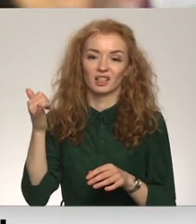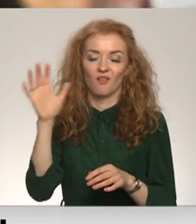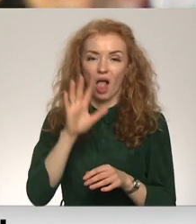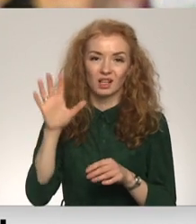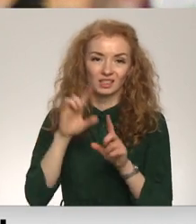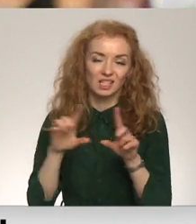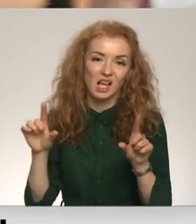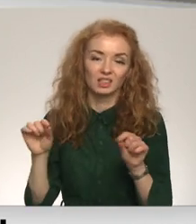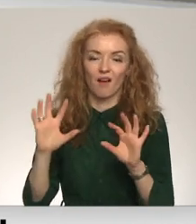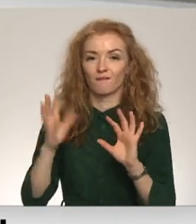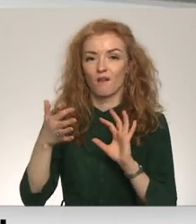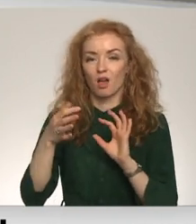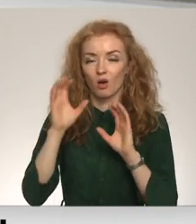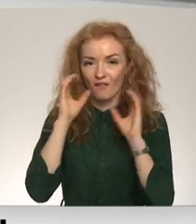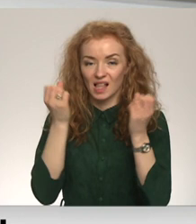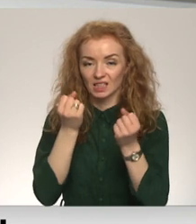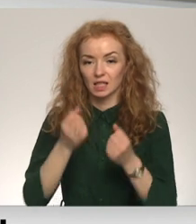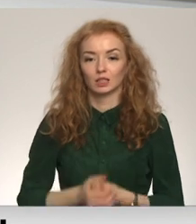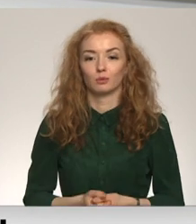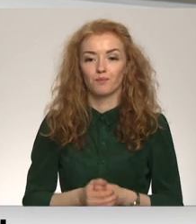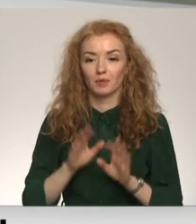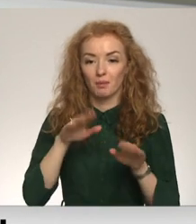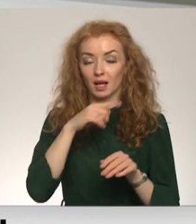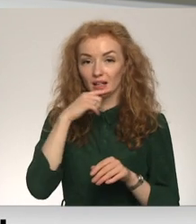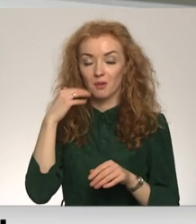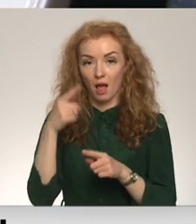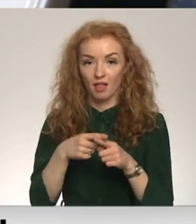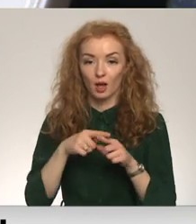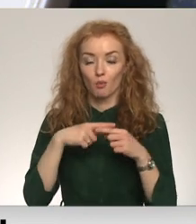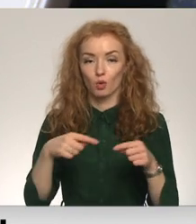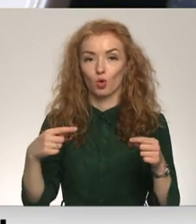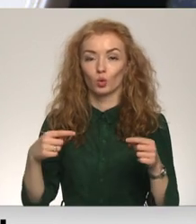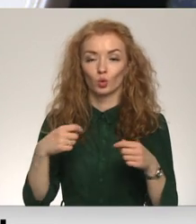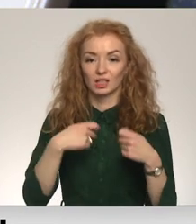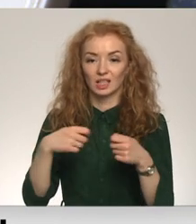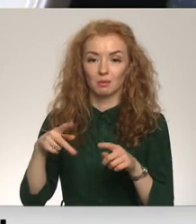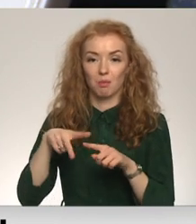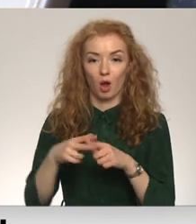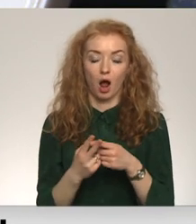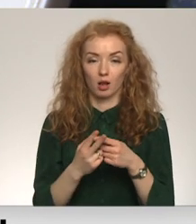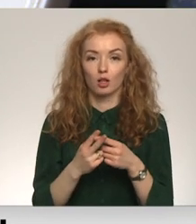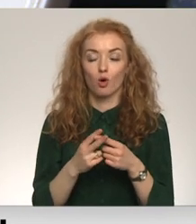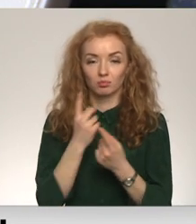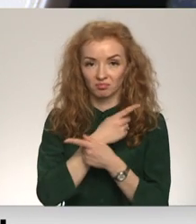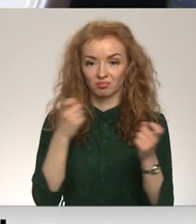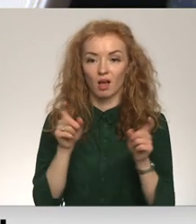vai konsulāro departamentu. Par Krievijas un Baltkrievijas produktu tirdzniecības pārtraukšanu paziņojušas